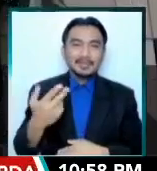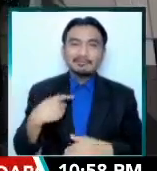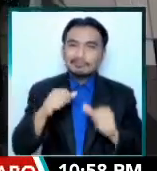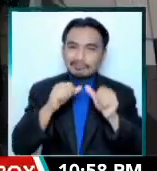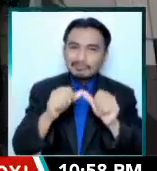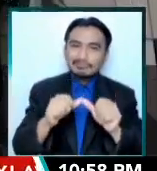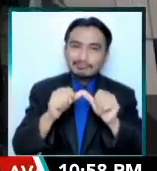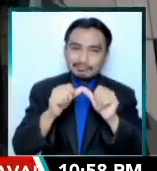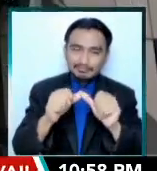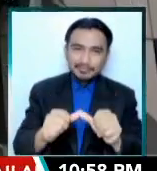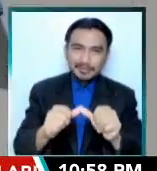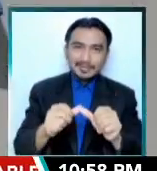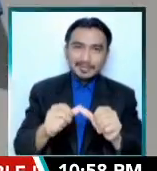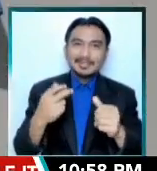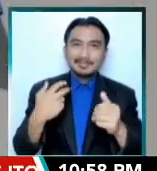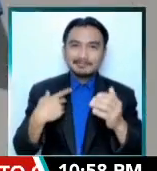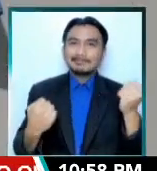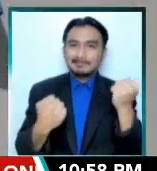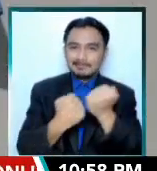at pagsuporta.